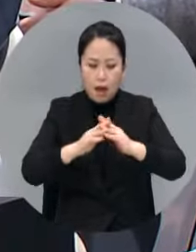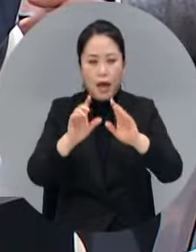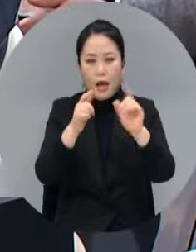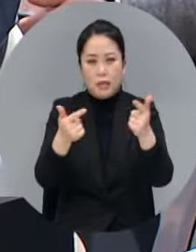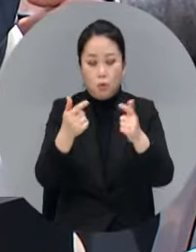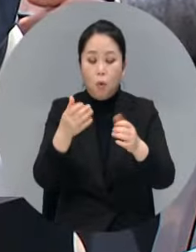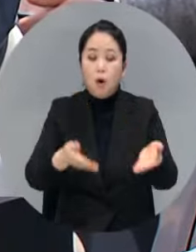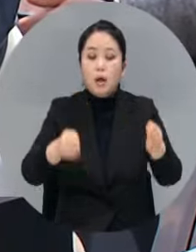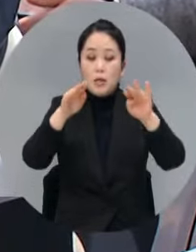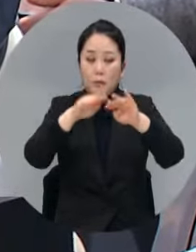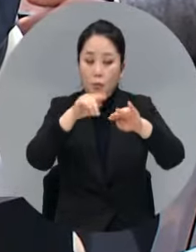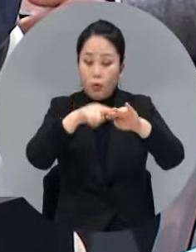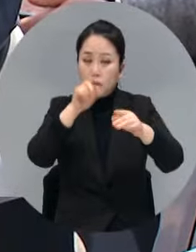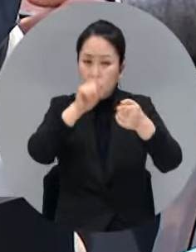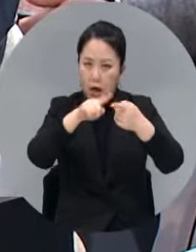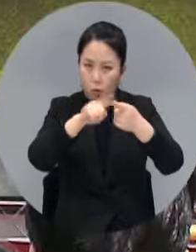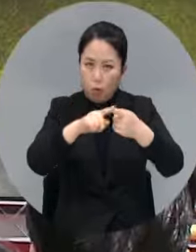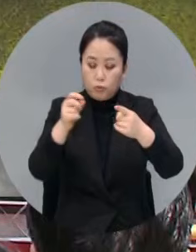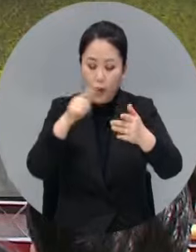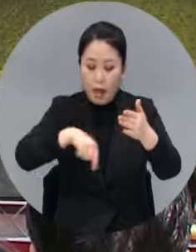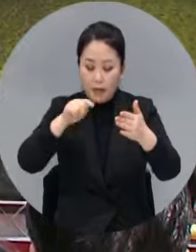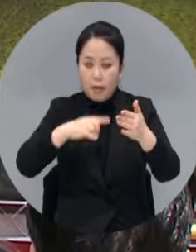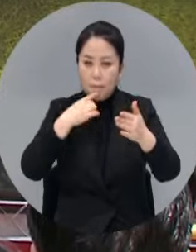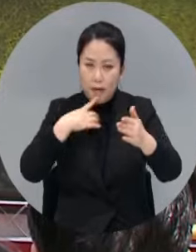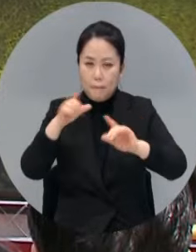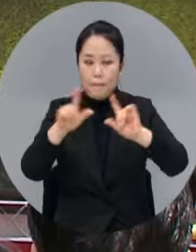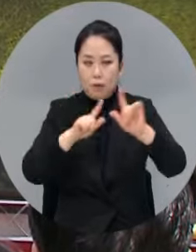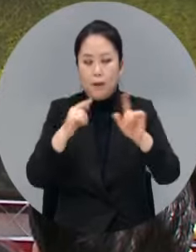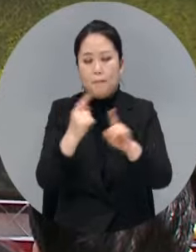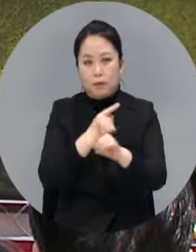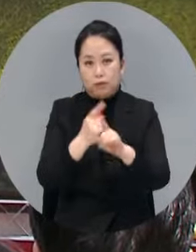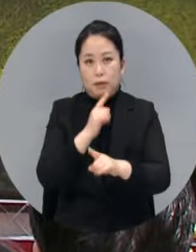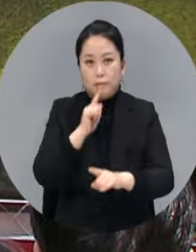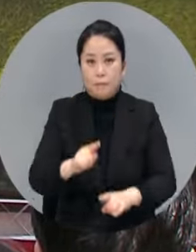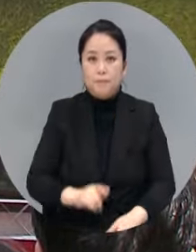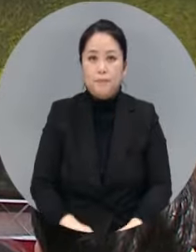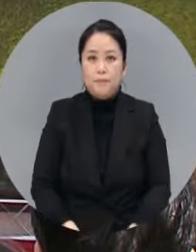기본 뼈대를 유지하는 리모델링 방법으로 결정됐습니다.